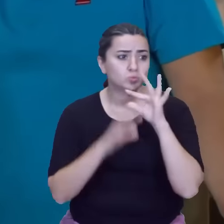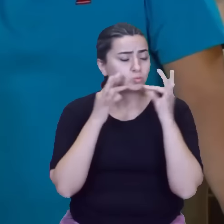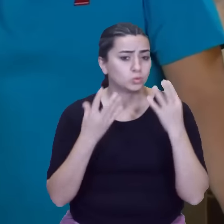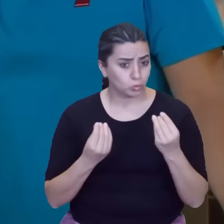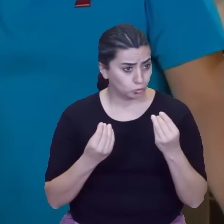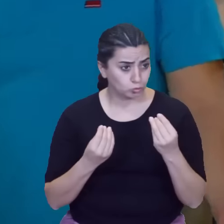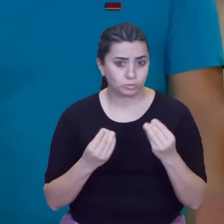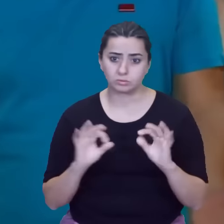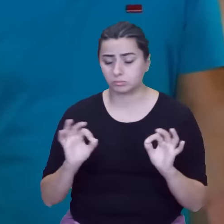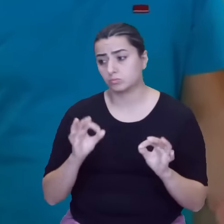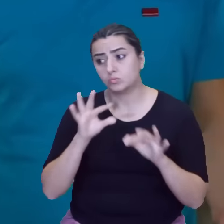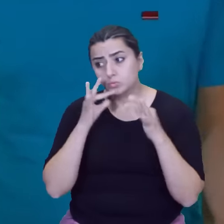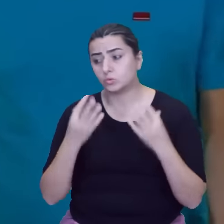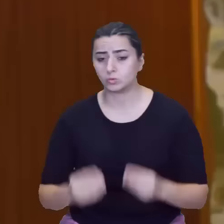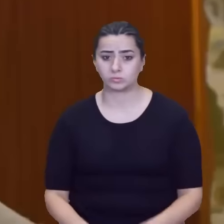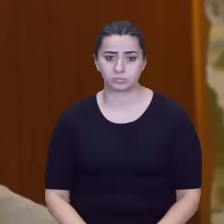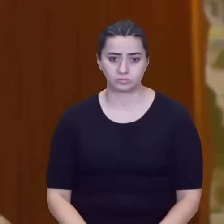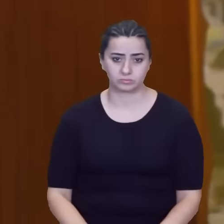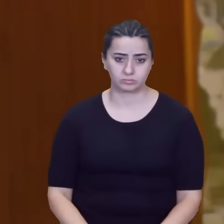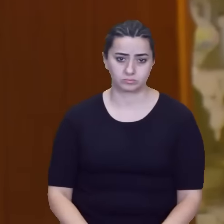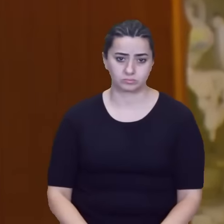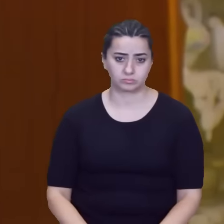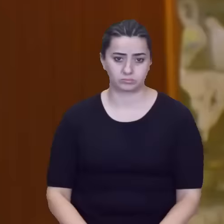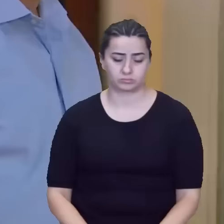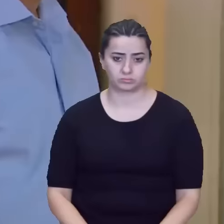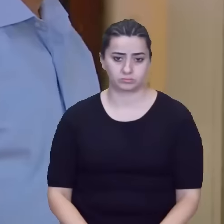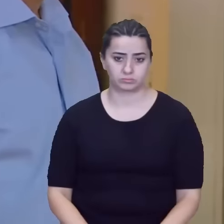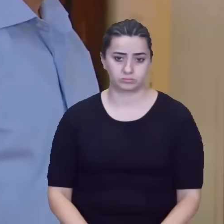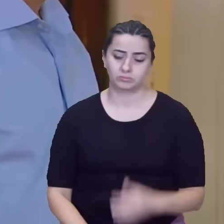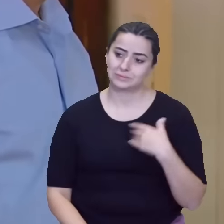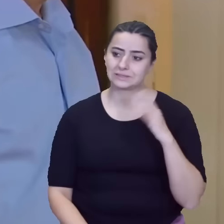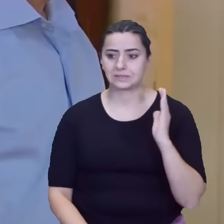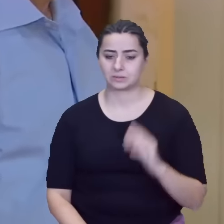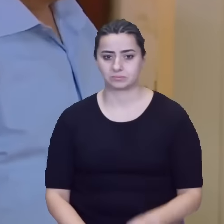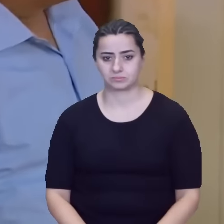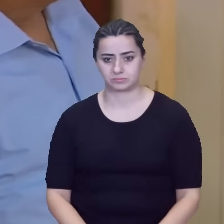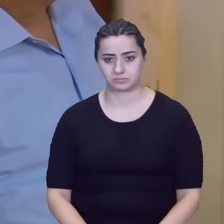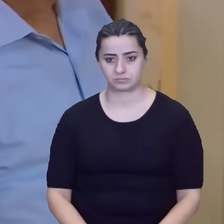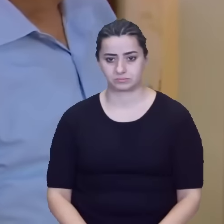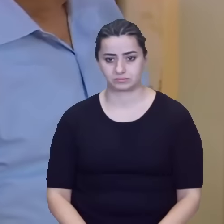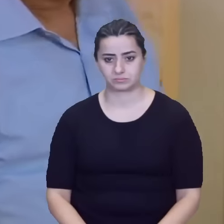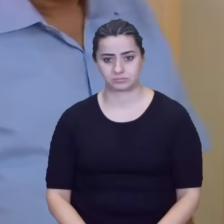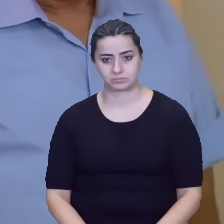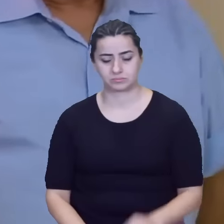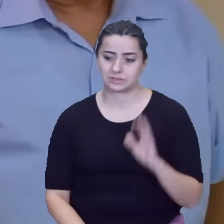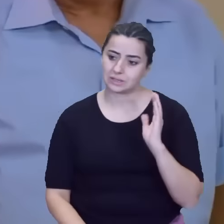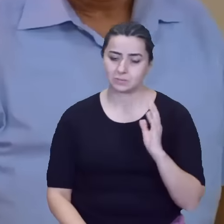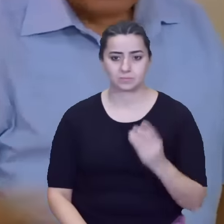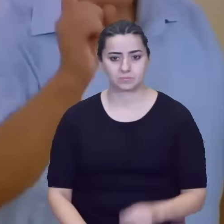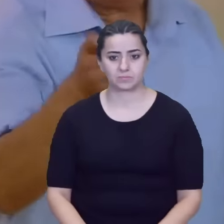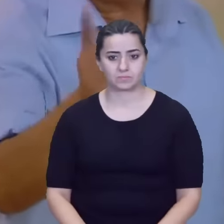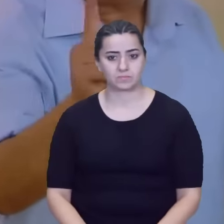mutludur. Değil mi? Yani. Yani. O zaman biz gidelim. Tamam. Bir daha gidelim. Hadi bakalım.